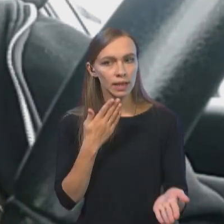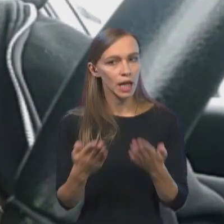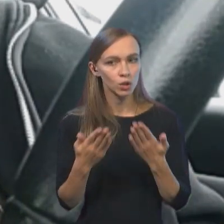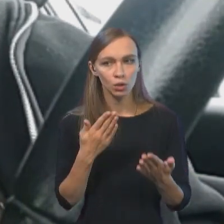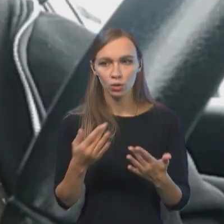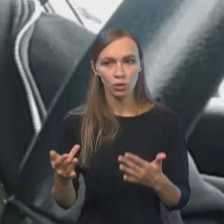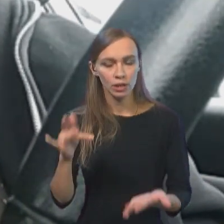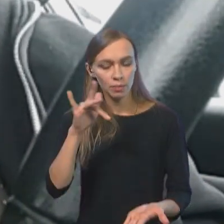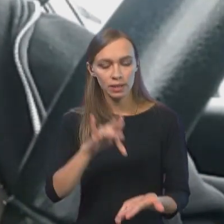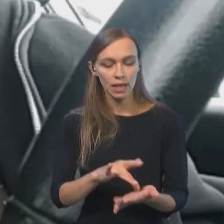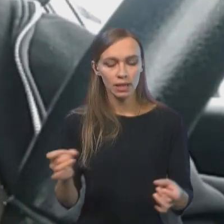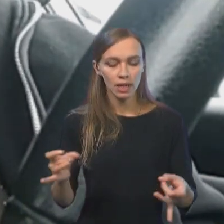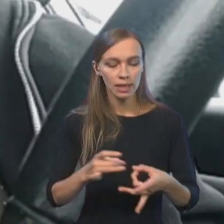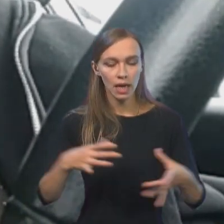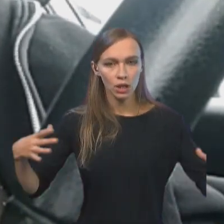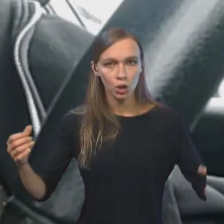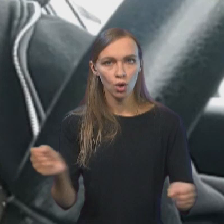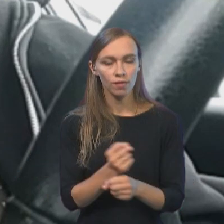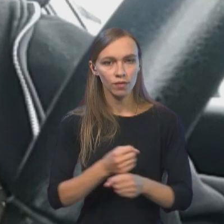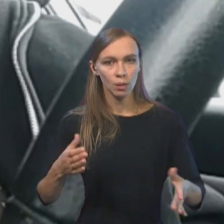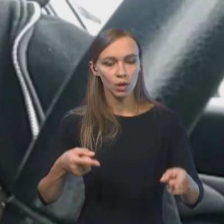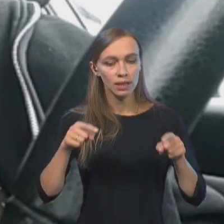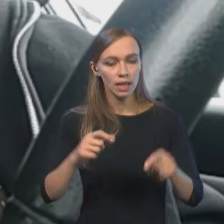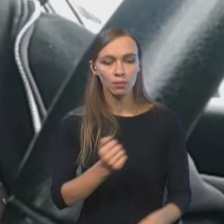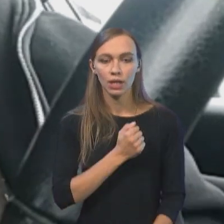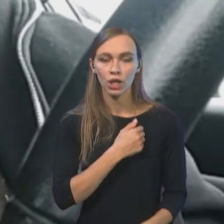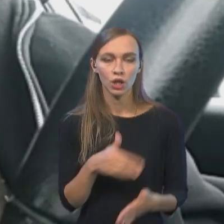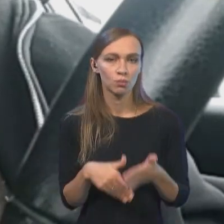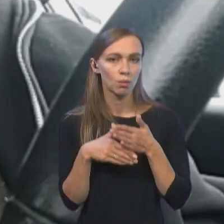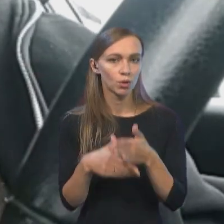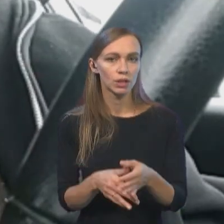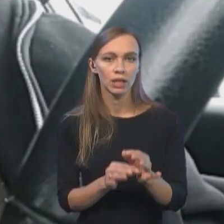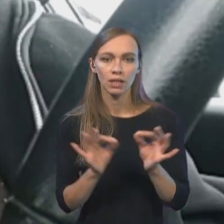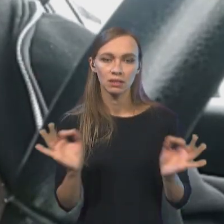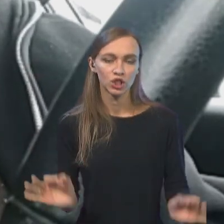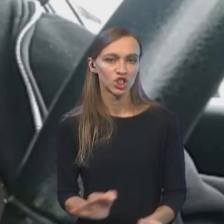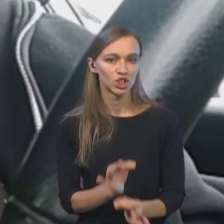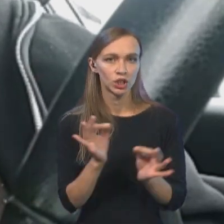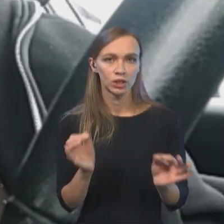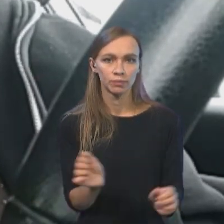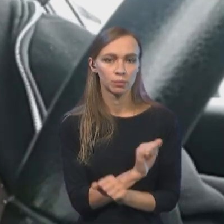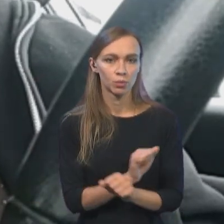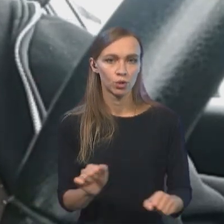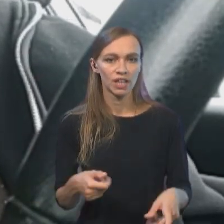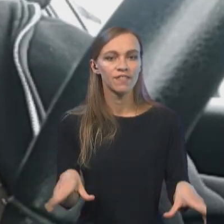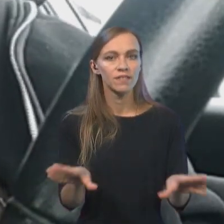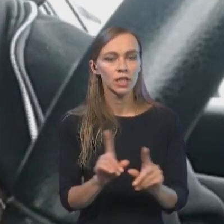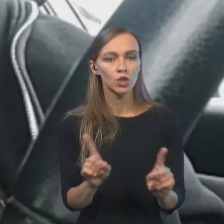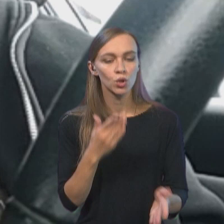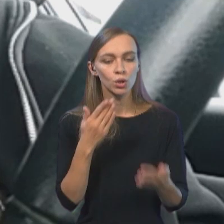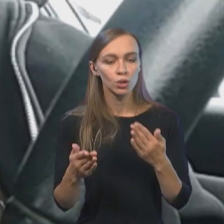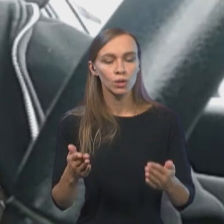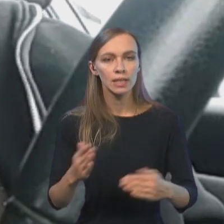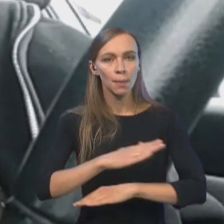ядерного вибуху. Тому що, на жаль, там нічим допомогти не можна буде. Все, що стосується правила поведінки, це якщо вибух